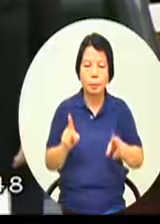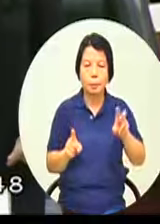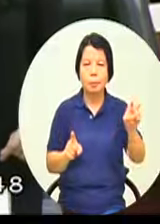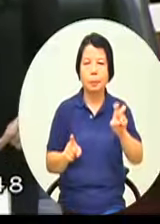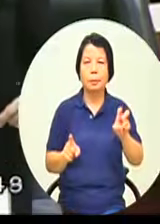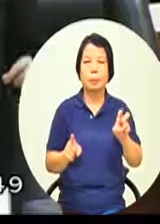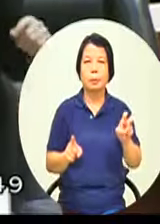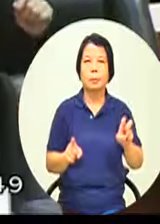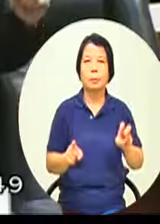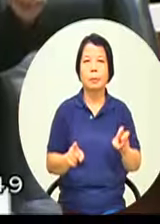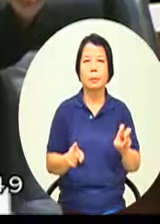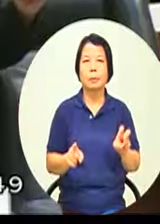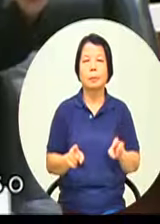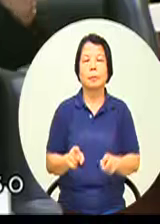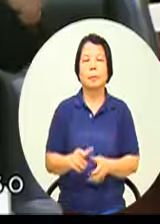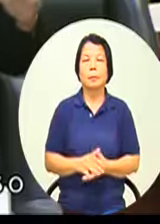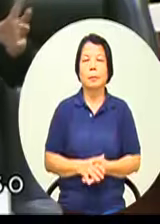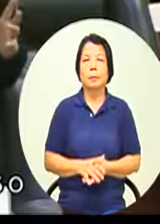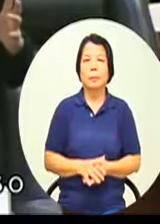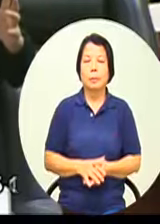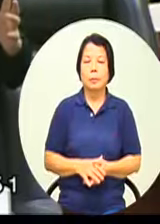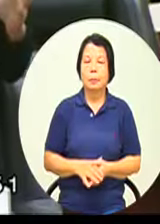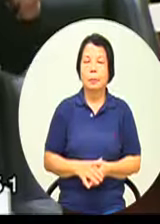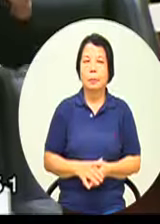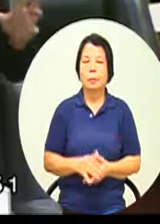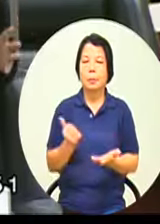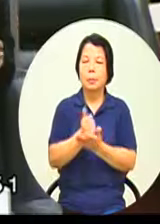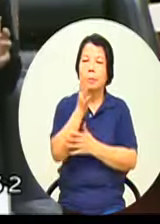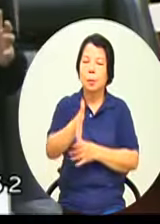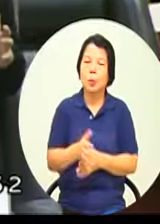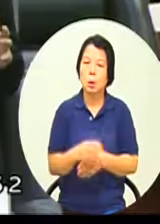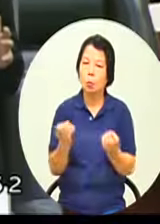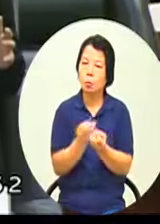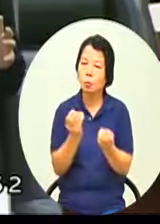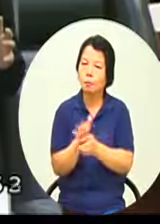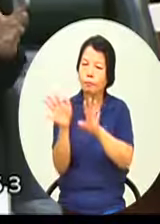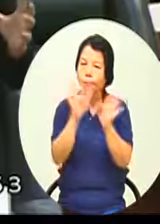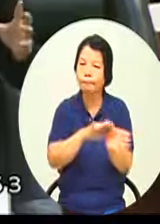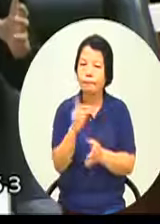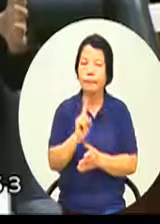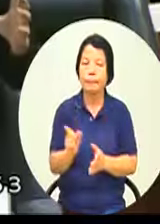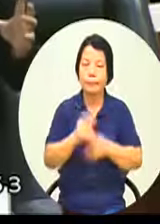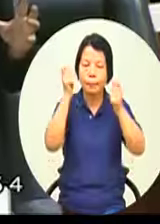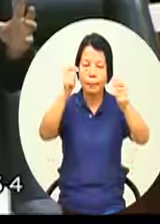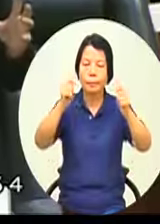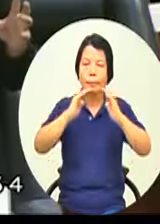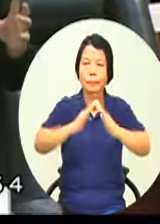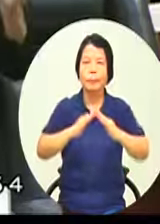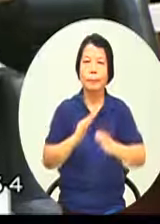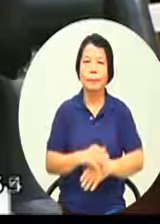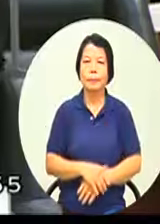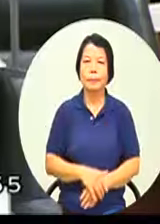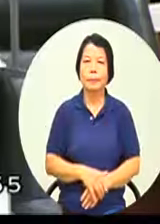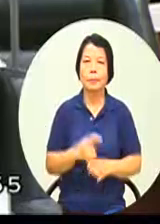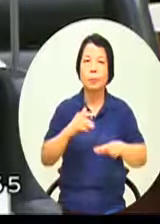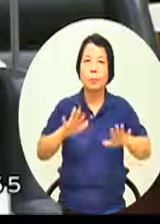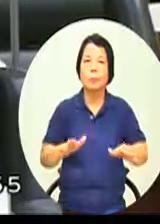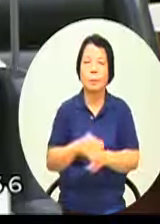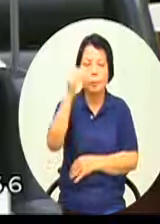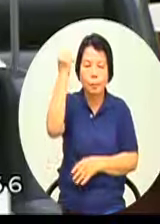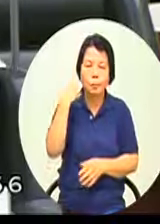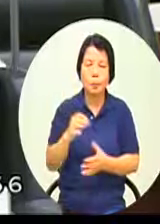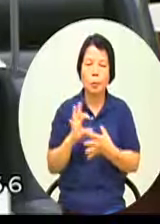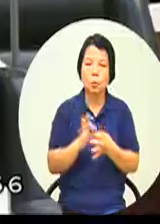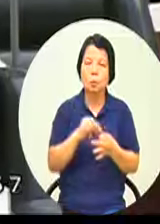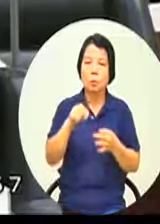请教你，到底发生了什么情形哦？高雄市，我今天透早为着